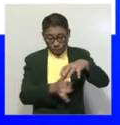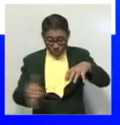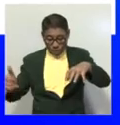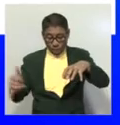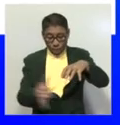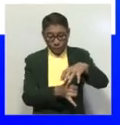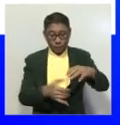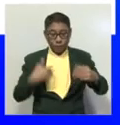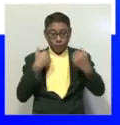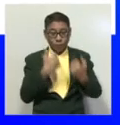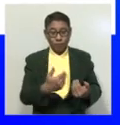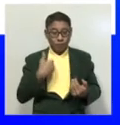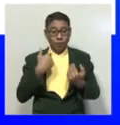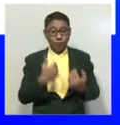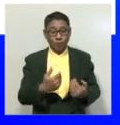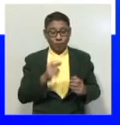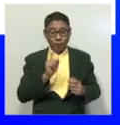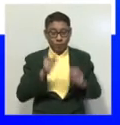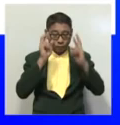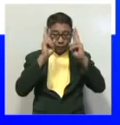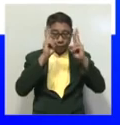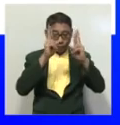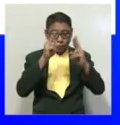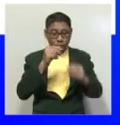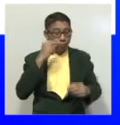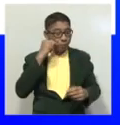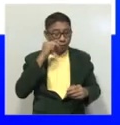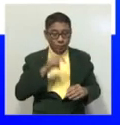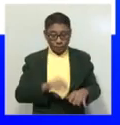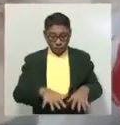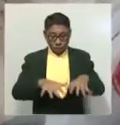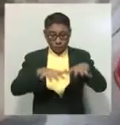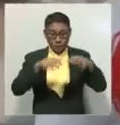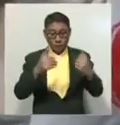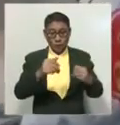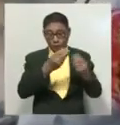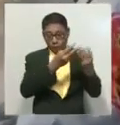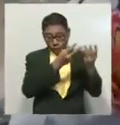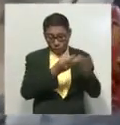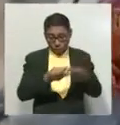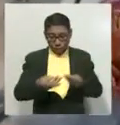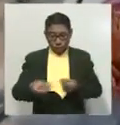แล้วก็แจ้งเตือนประชาชนว่าตอนนี้ยังต้องเฝ้าระวังเรื่องของน้ำป่าไหลหลากและดินโคลนถล่มอย่างต่อเนื่องค่ะ